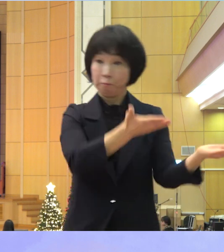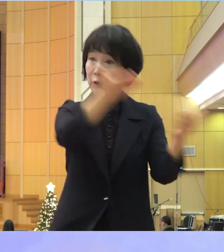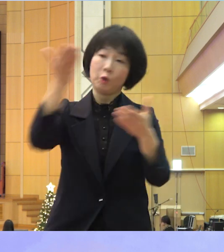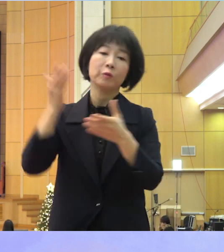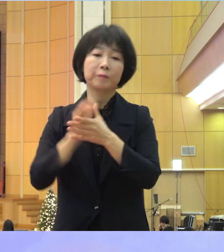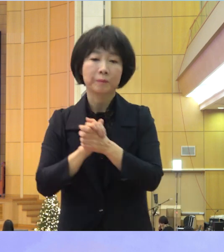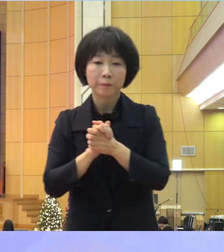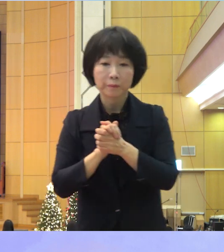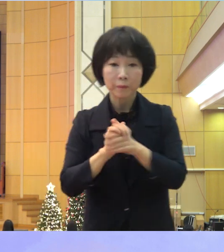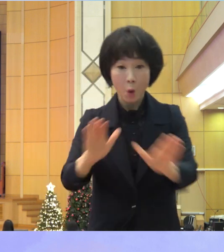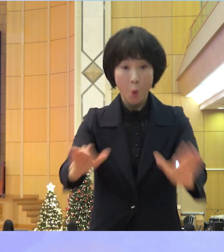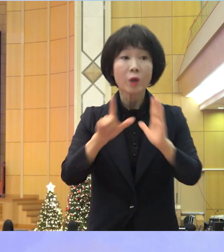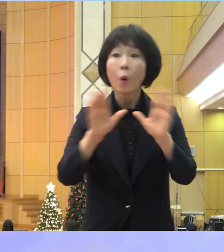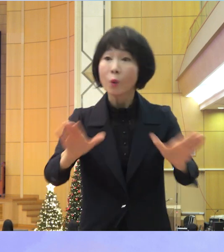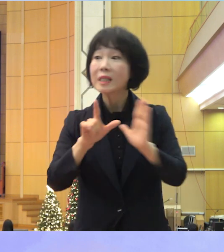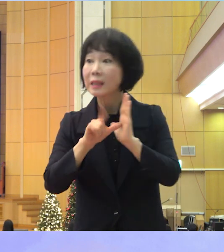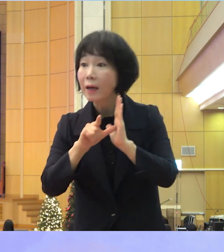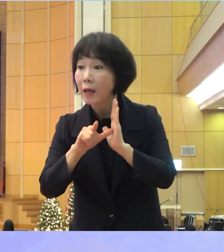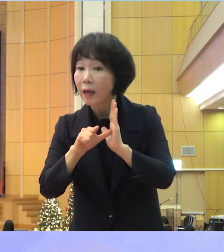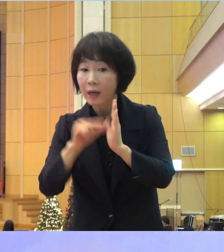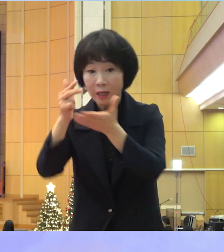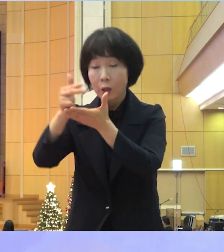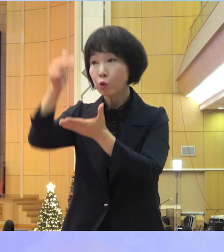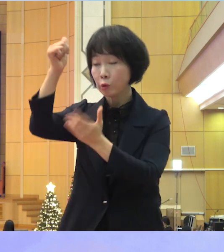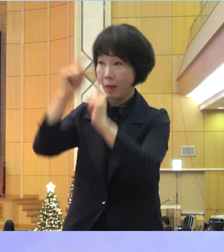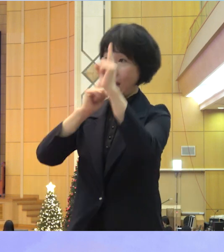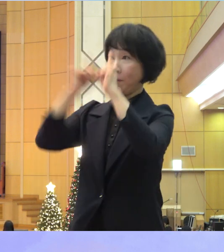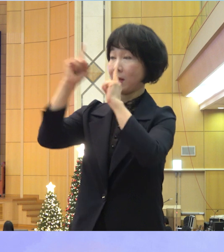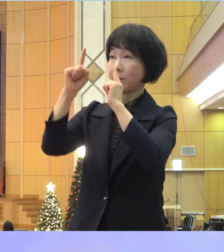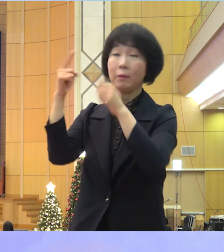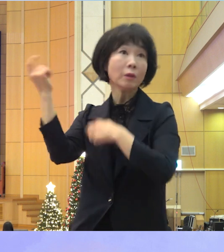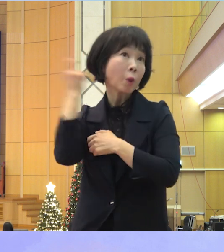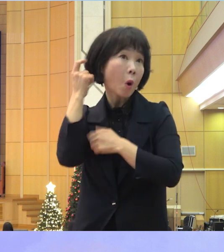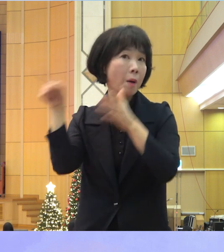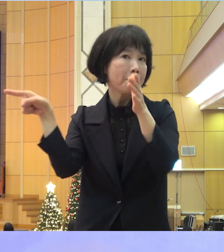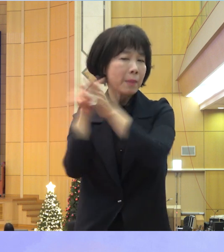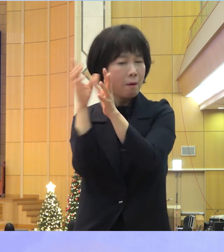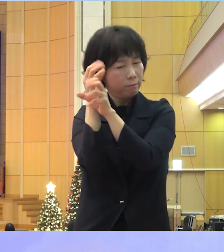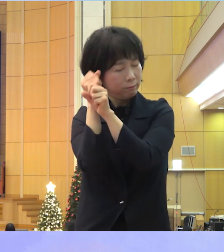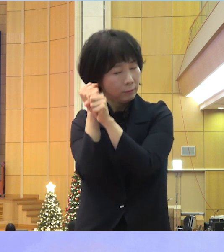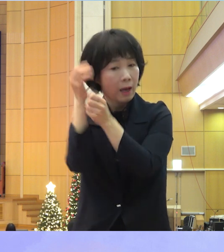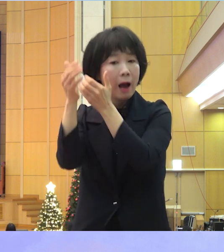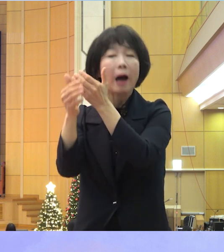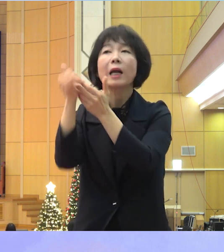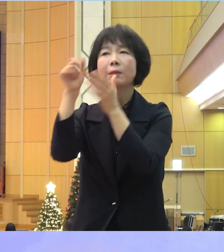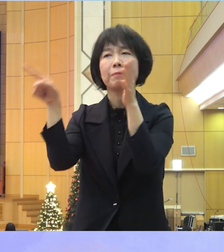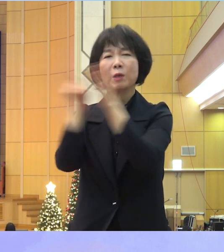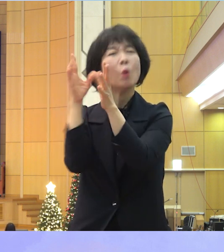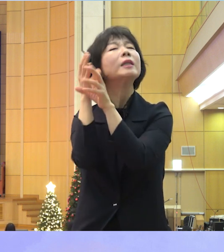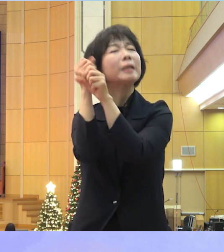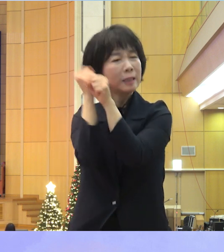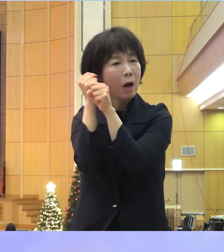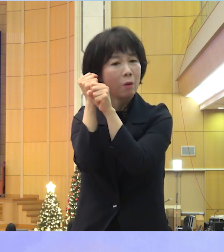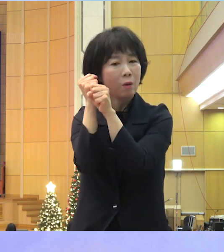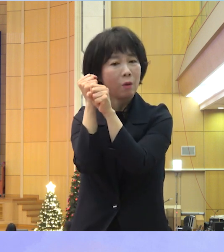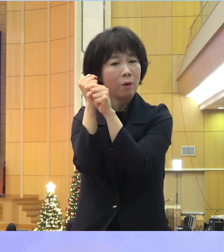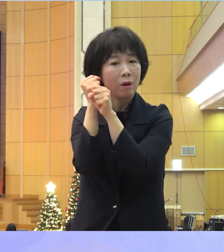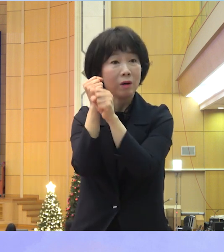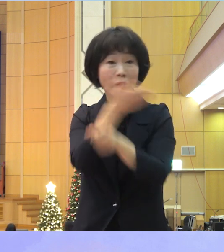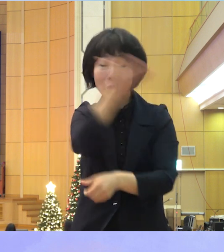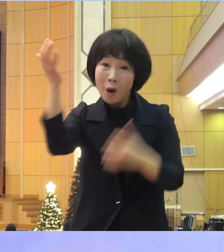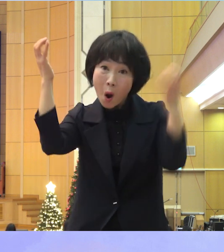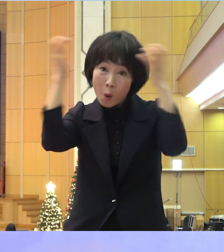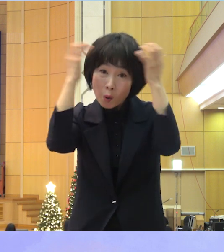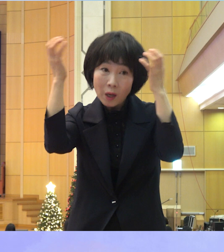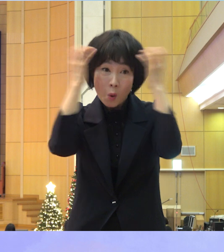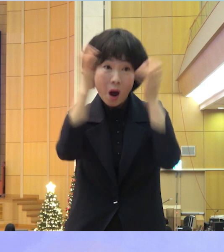여러분, 오늘 이 시간에 주님의 말씀을 의지하고 전능하신 하나님을 의지하고 너 중에 고난당한